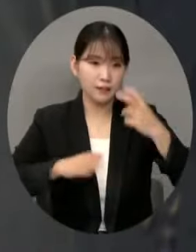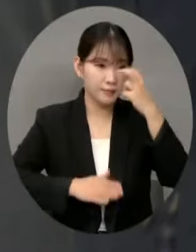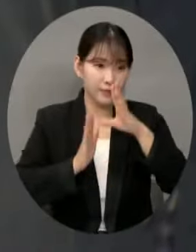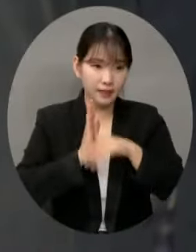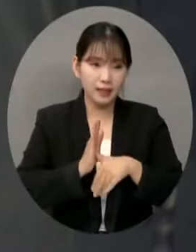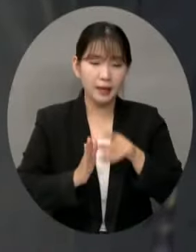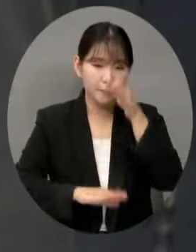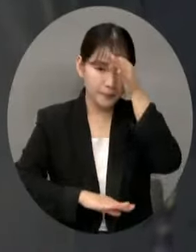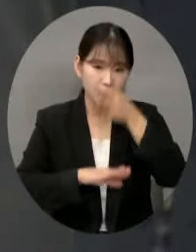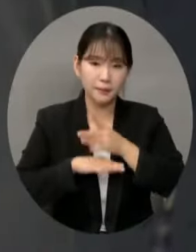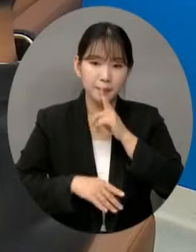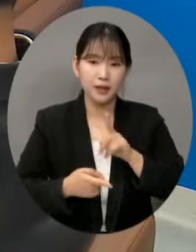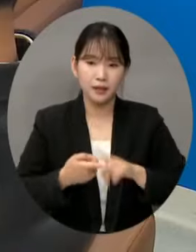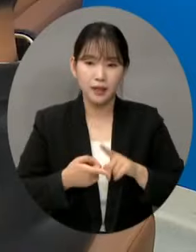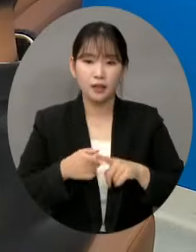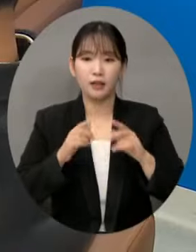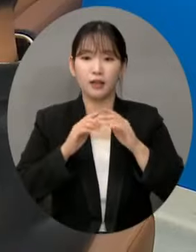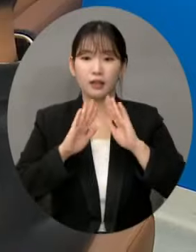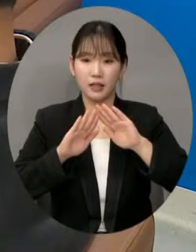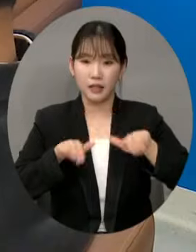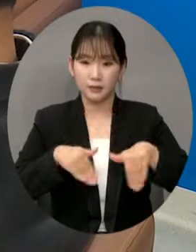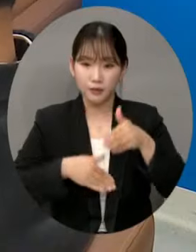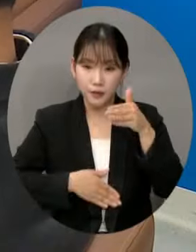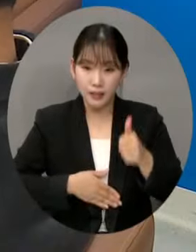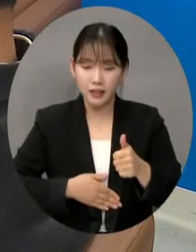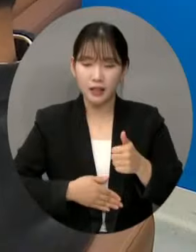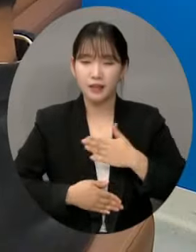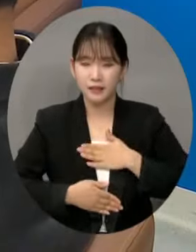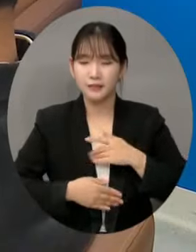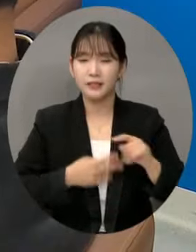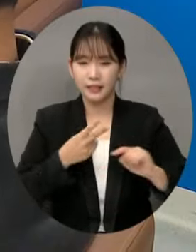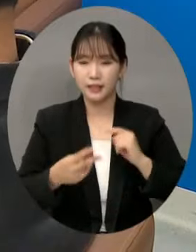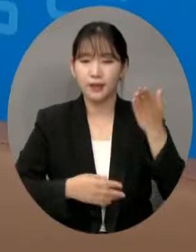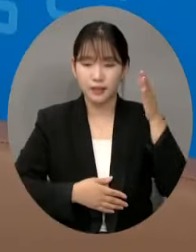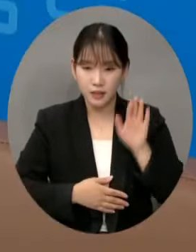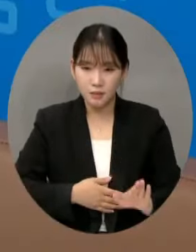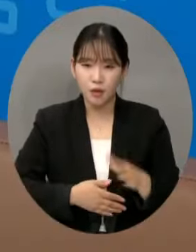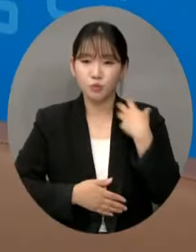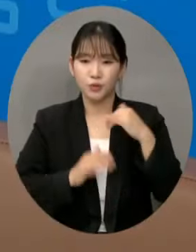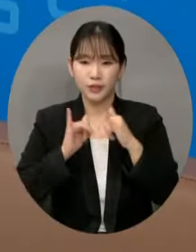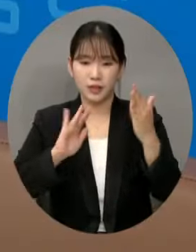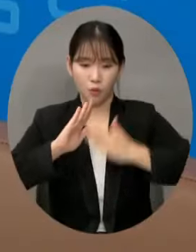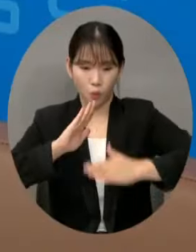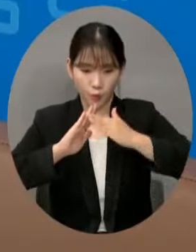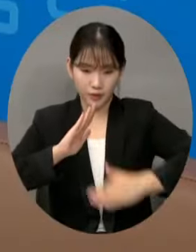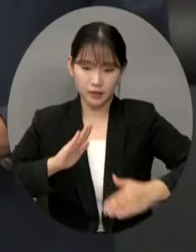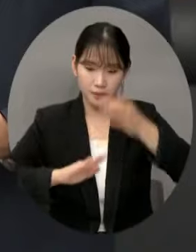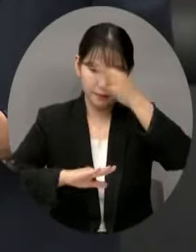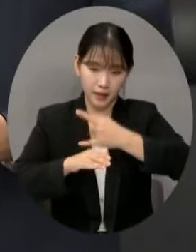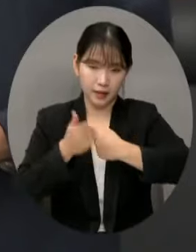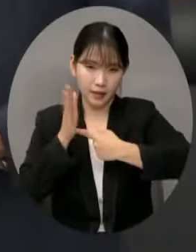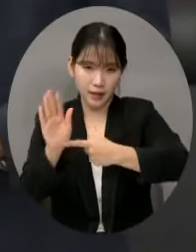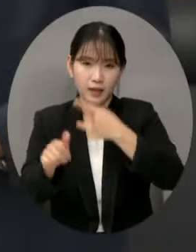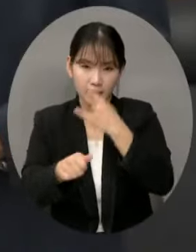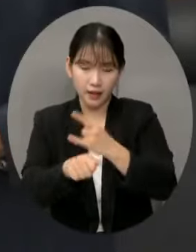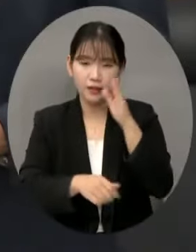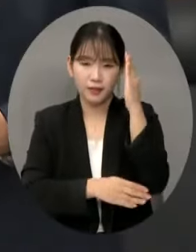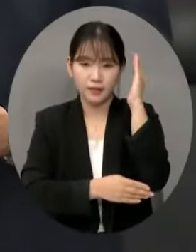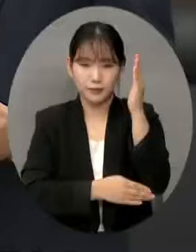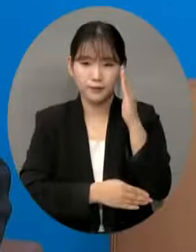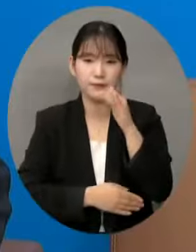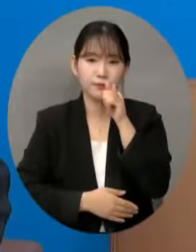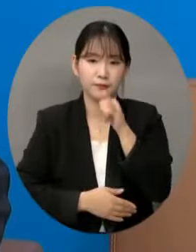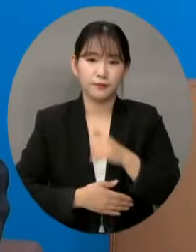지사 본인은 사과로 받아들이겠지만 무한 군민에 대해서는 공식적인 사과가 필요하다는 입장을 거듭